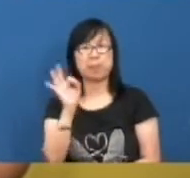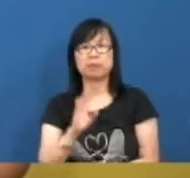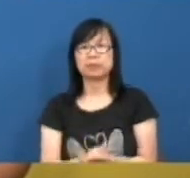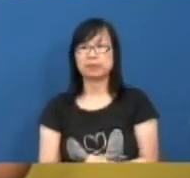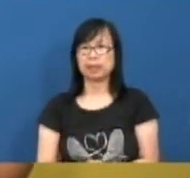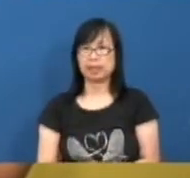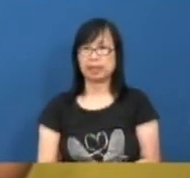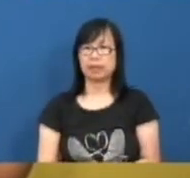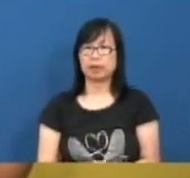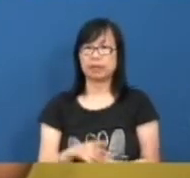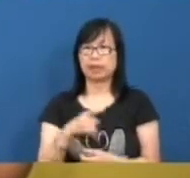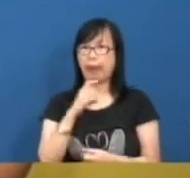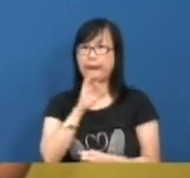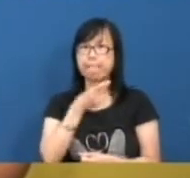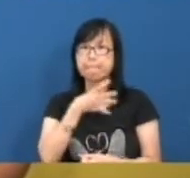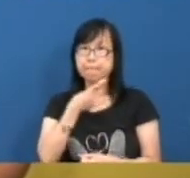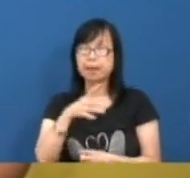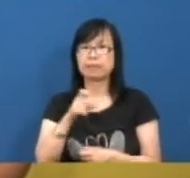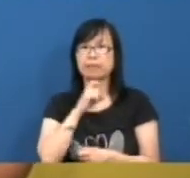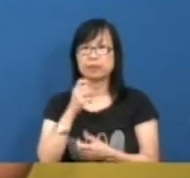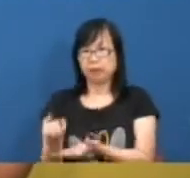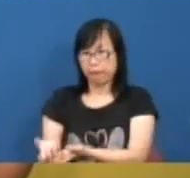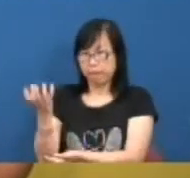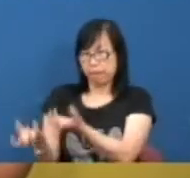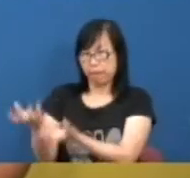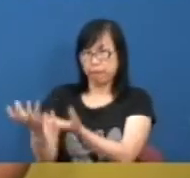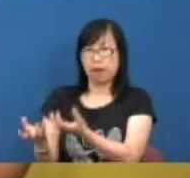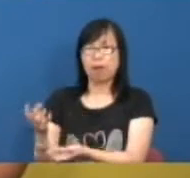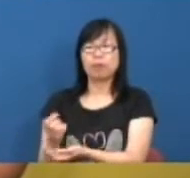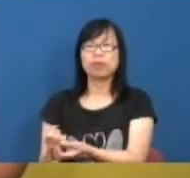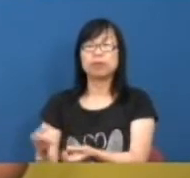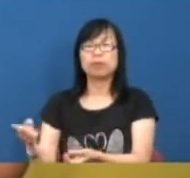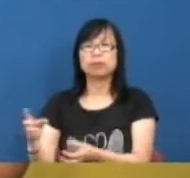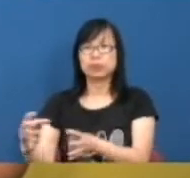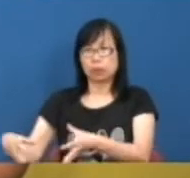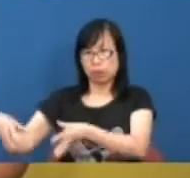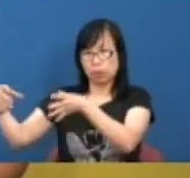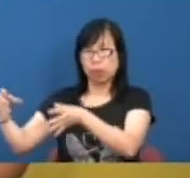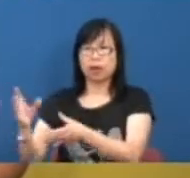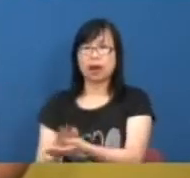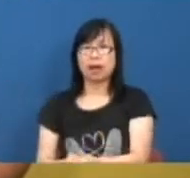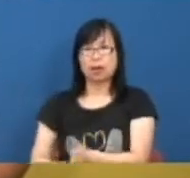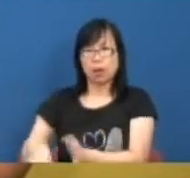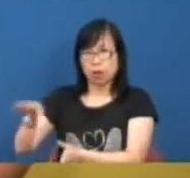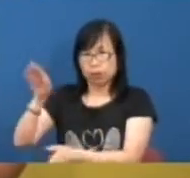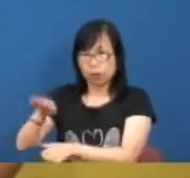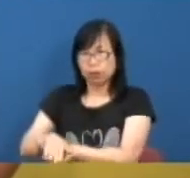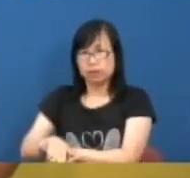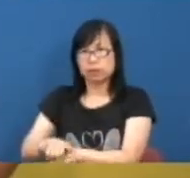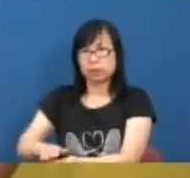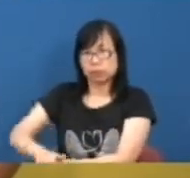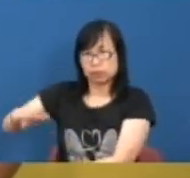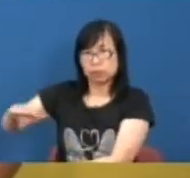己一我哋未有焚化爐啦，即係最主要。第二咧就係 even 我哋嗰個堆填區附近咧嗰個空氣指數